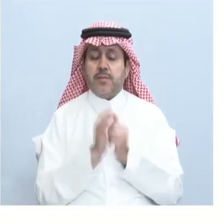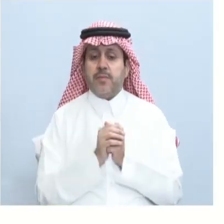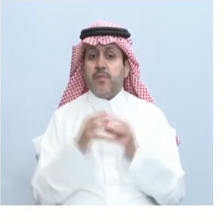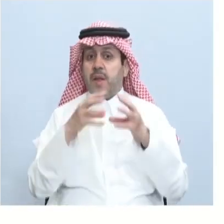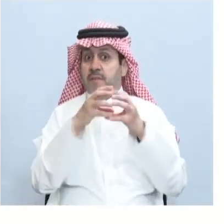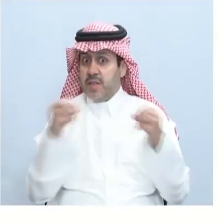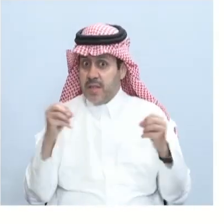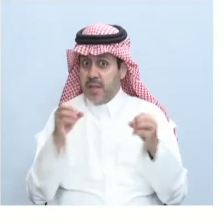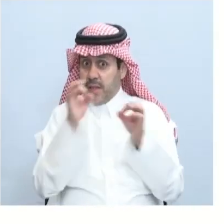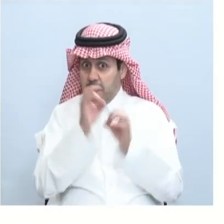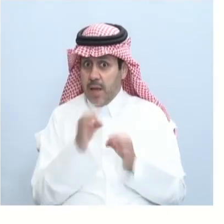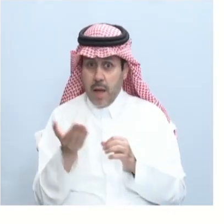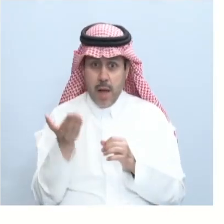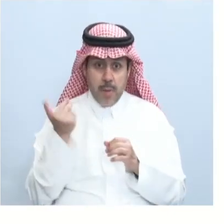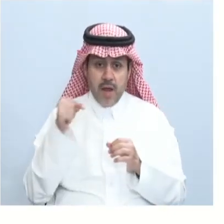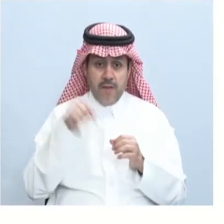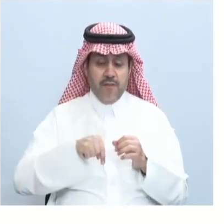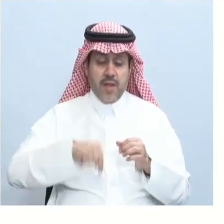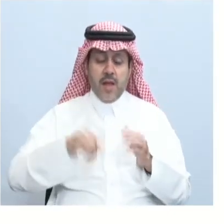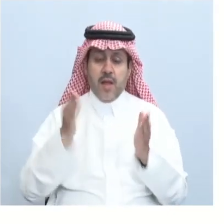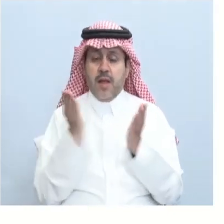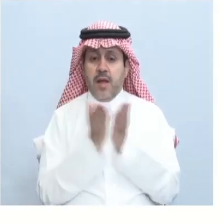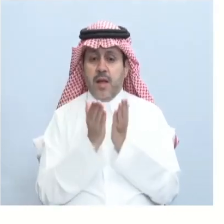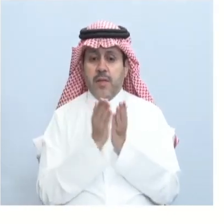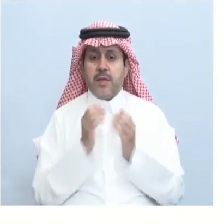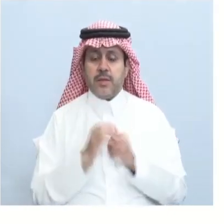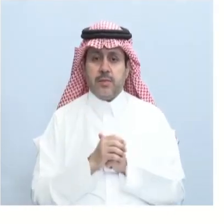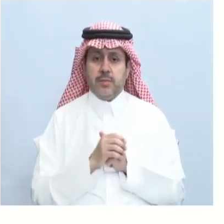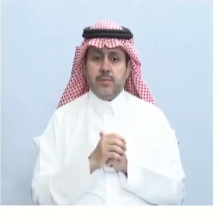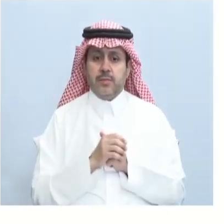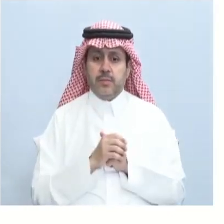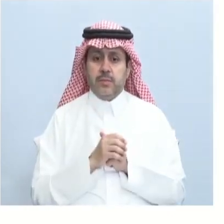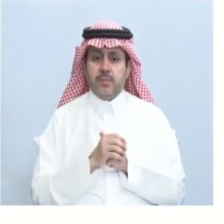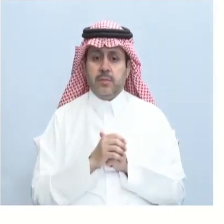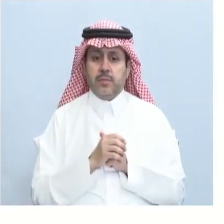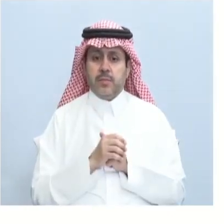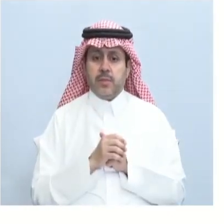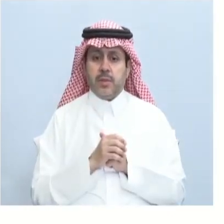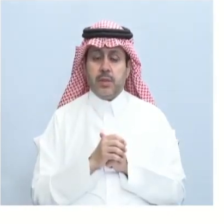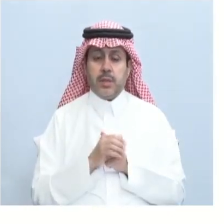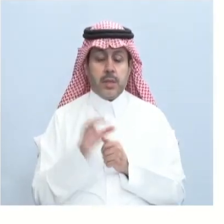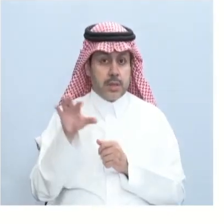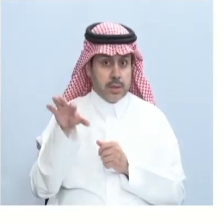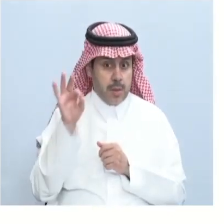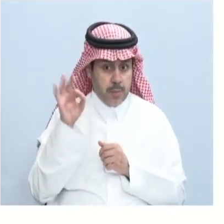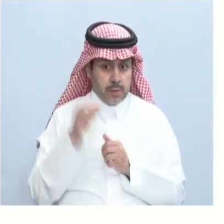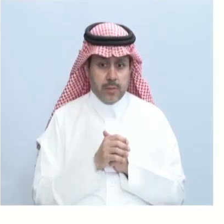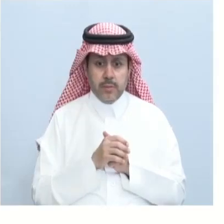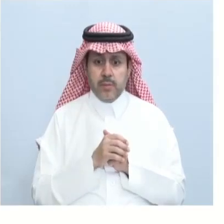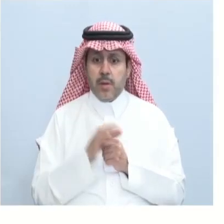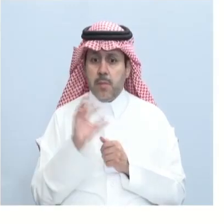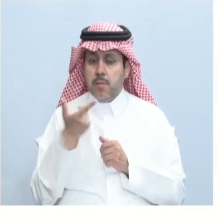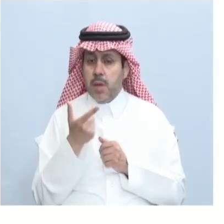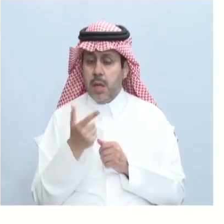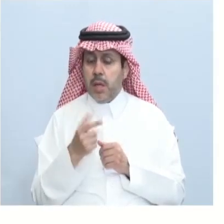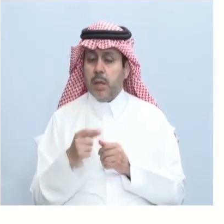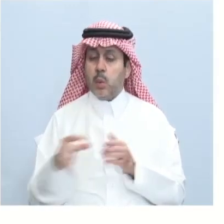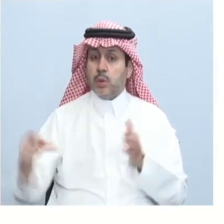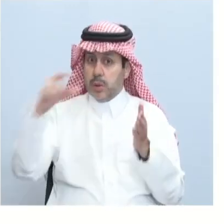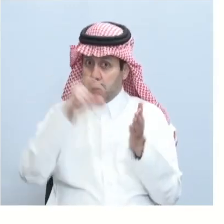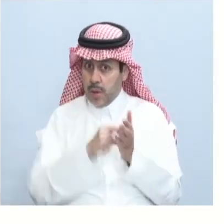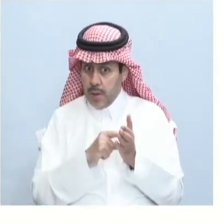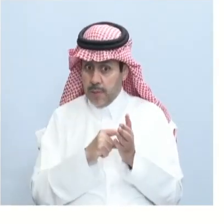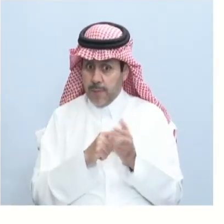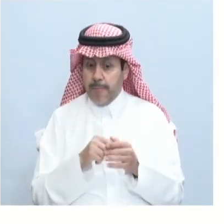فسرت الايات الايه التي قبلها من ايات الدرس استنبط ما وجه الدلاله